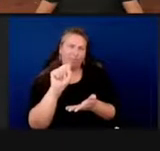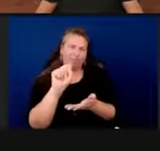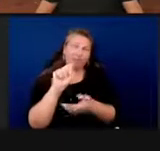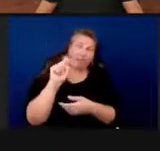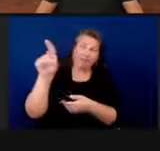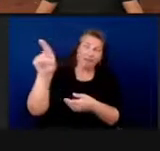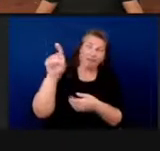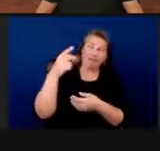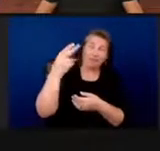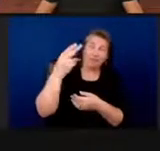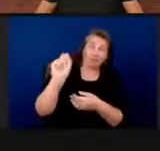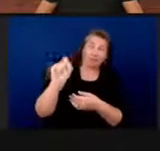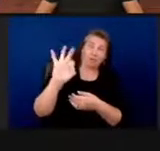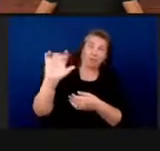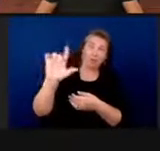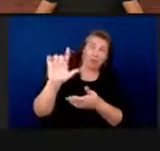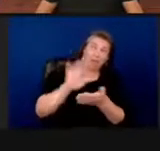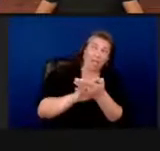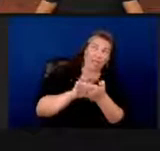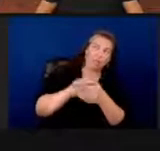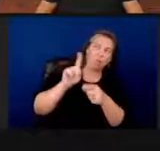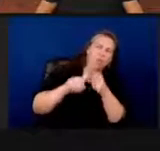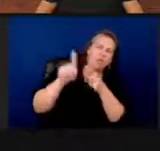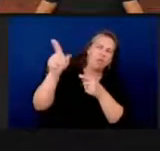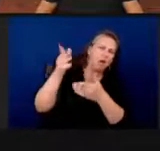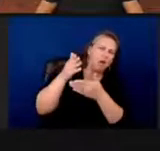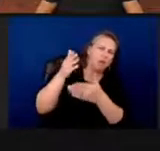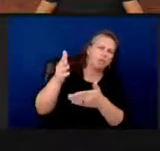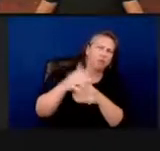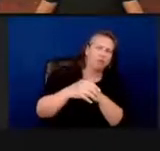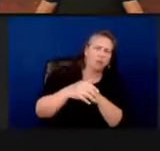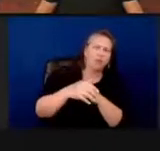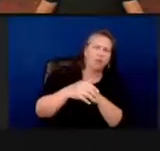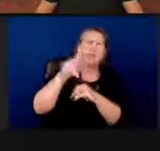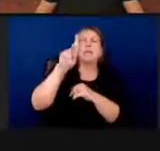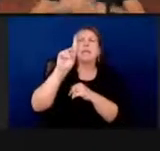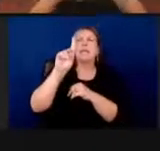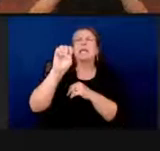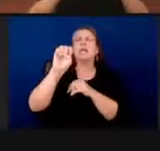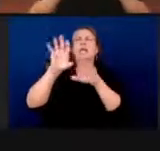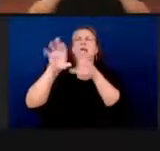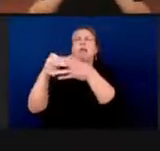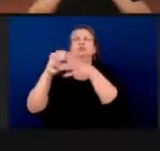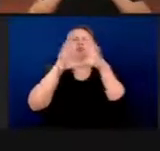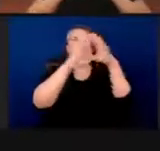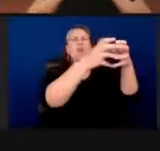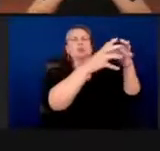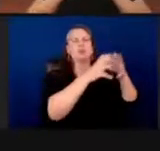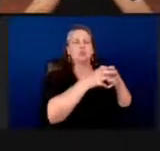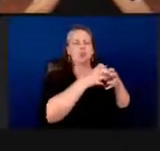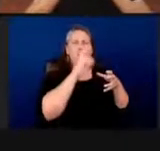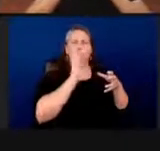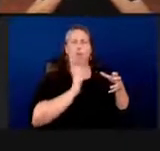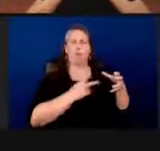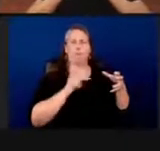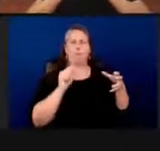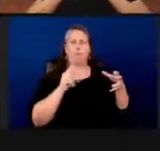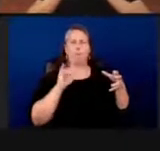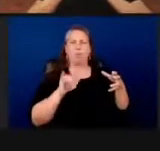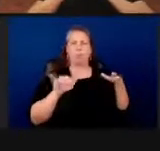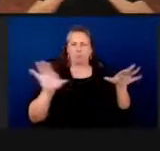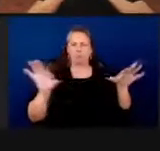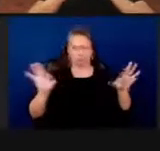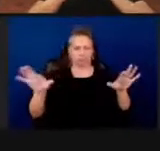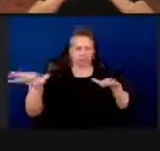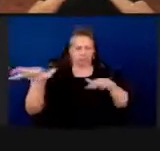tumeangalia njia mbalimbali za shule ambazo shule za upili zinaweza kutumia pale